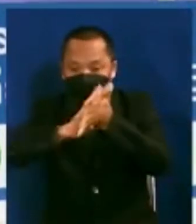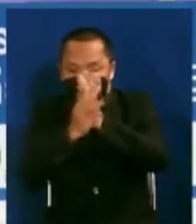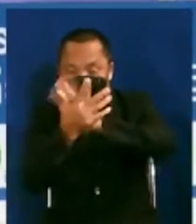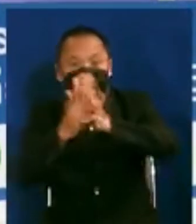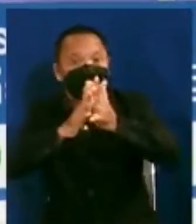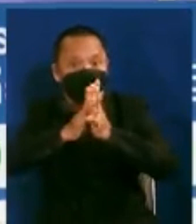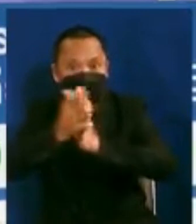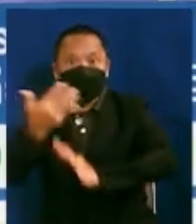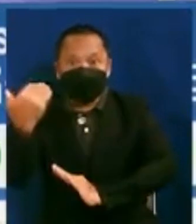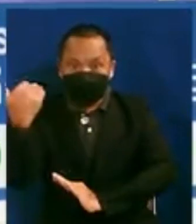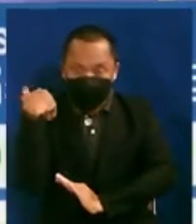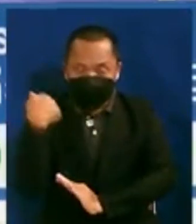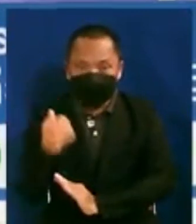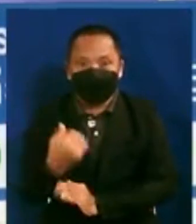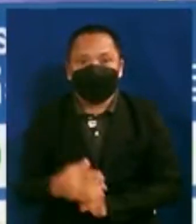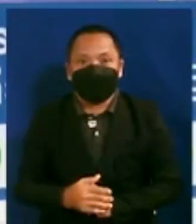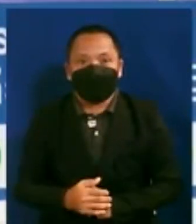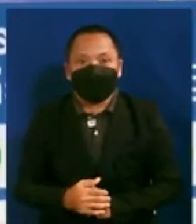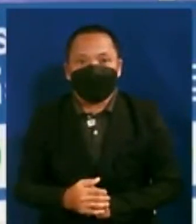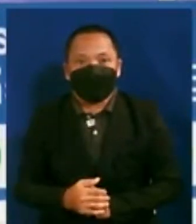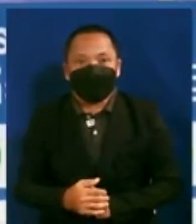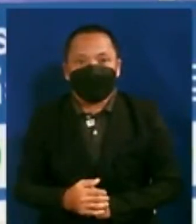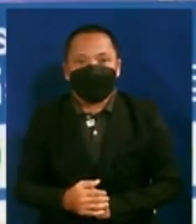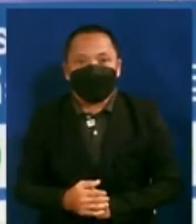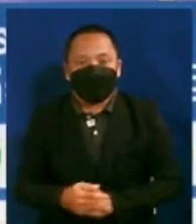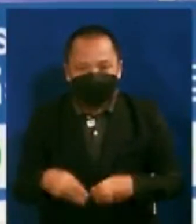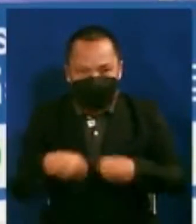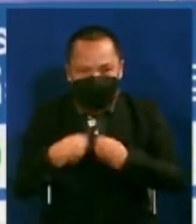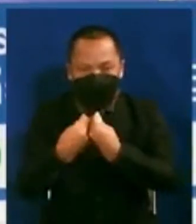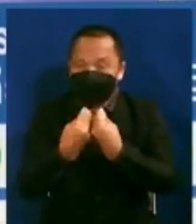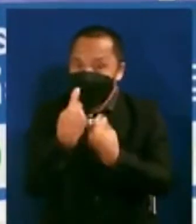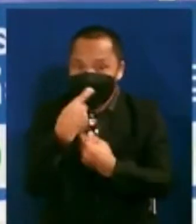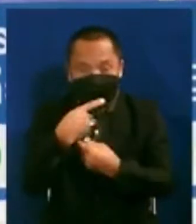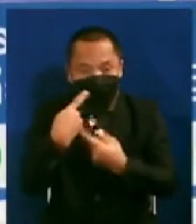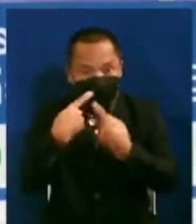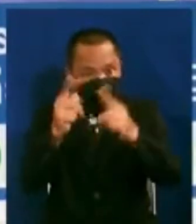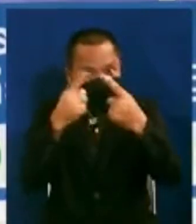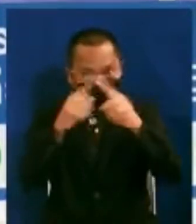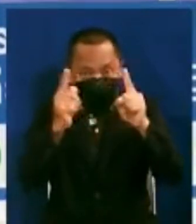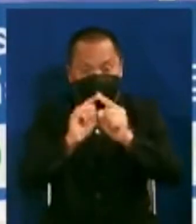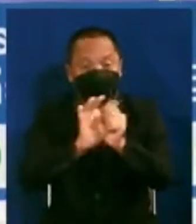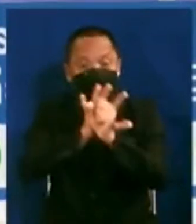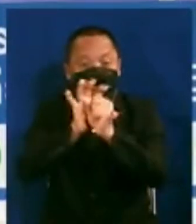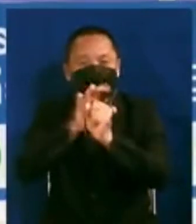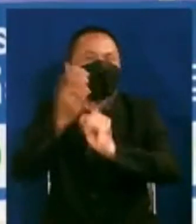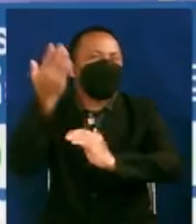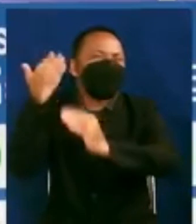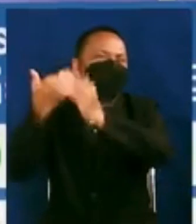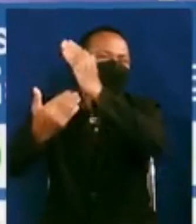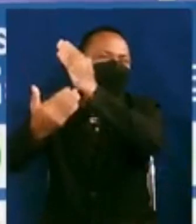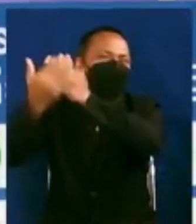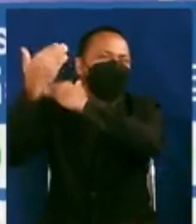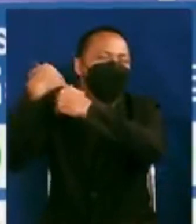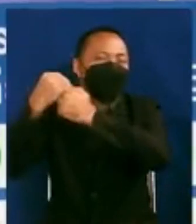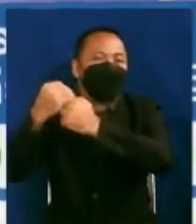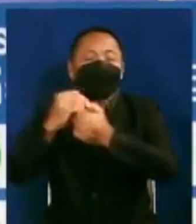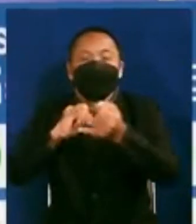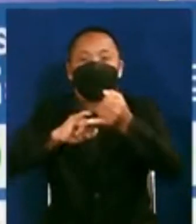รมเพราะฉะนั้นนะจึงไม่แปลกที่โคโรนาไวรัสตั้งแต่ดั้งเดิมสายพัน